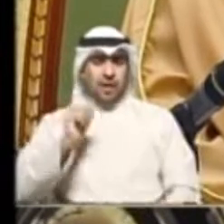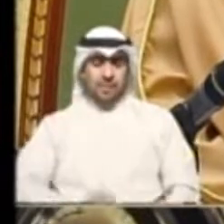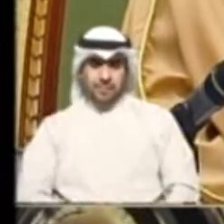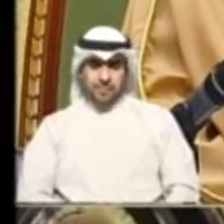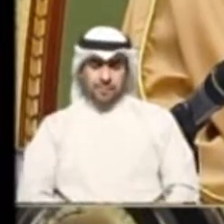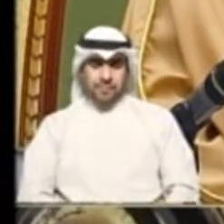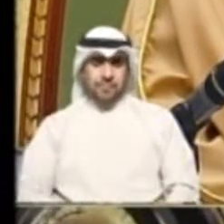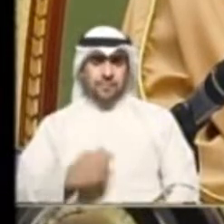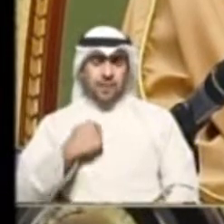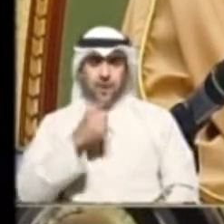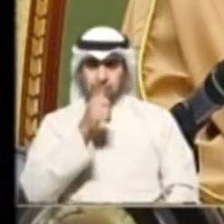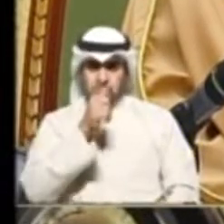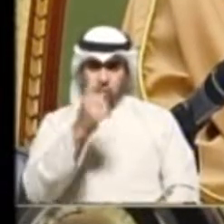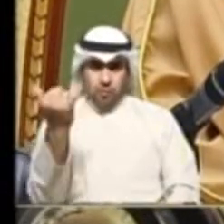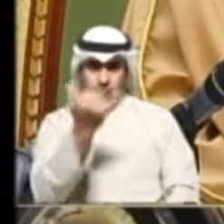وأذكر